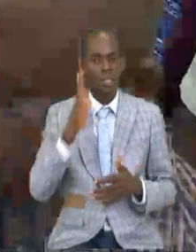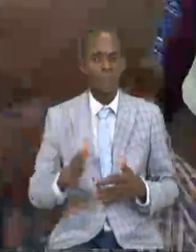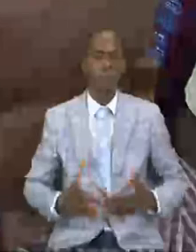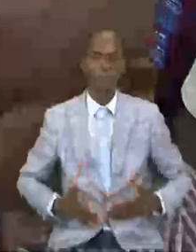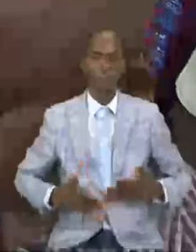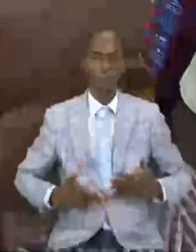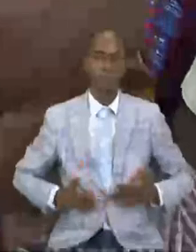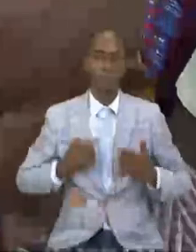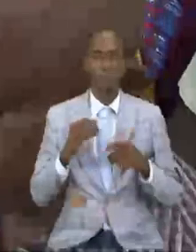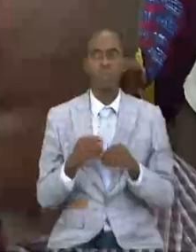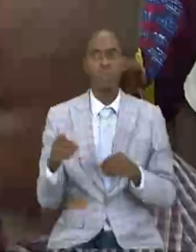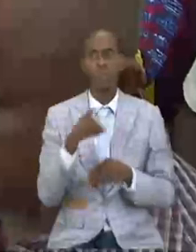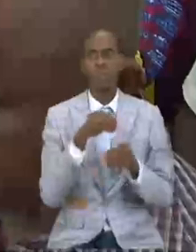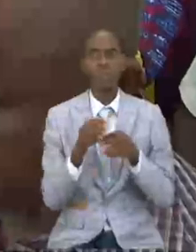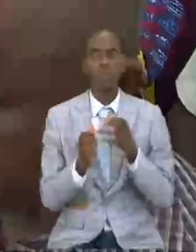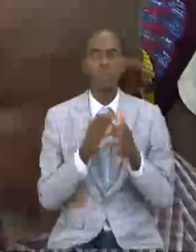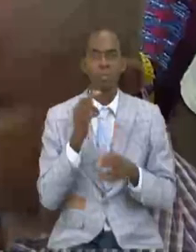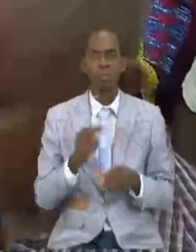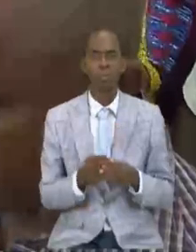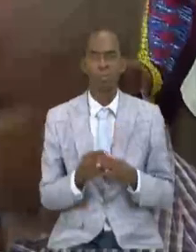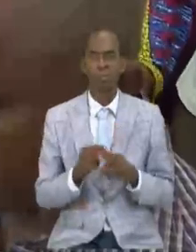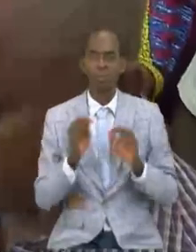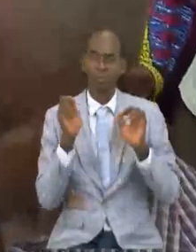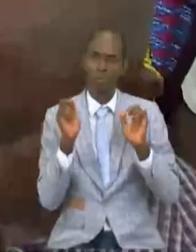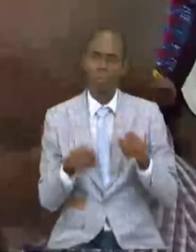Christ va vivre en vous.